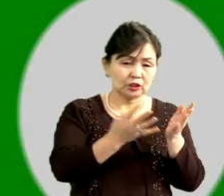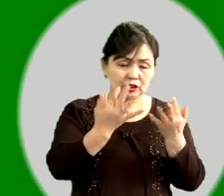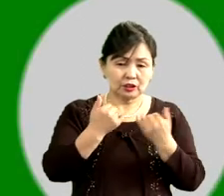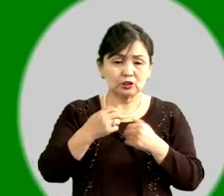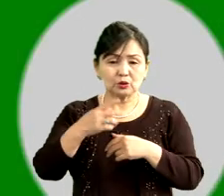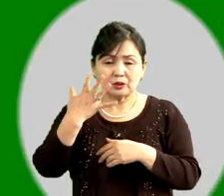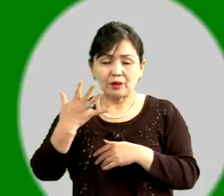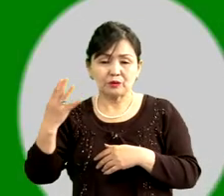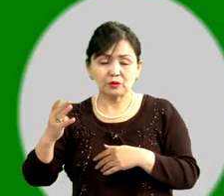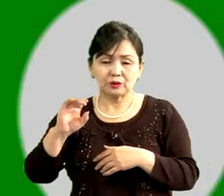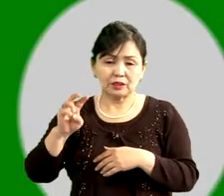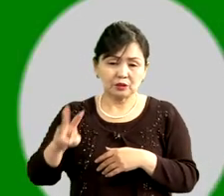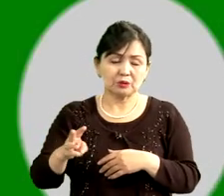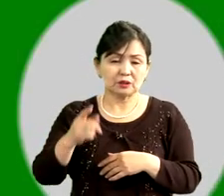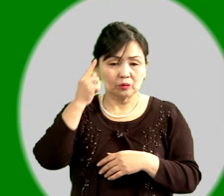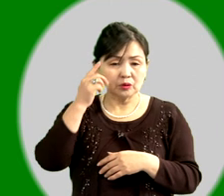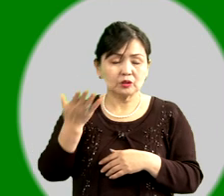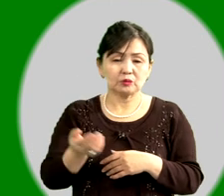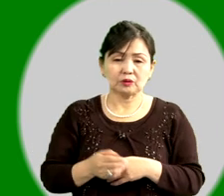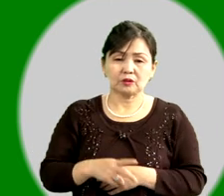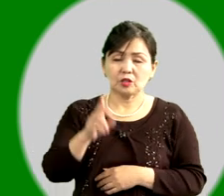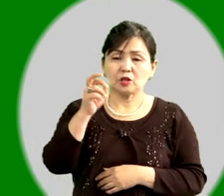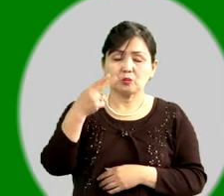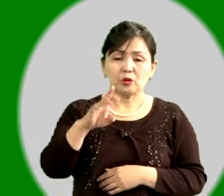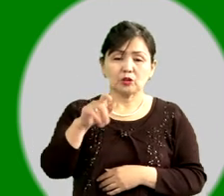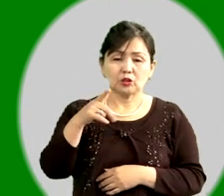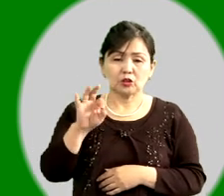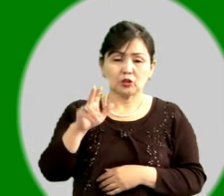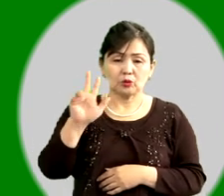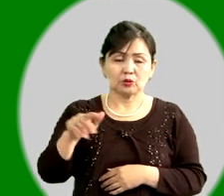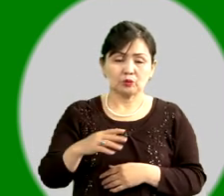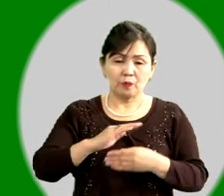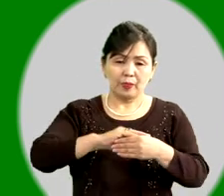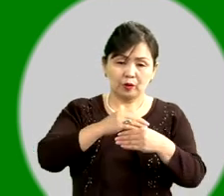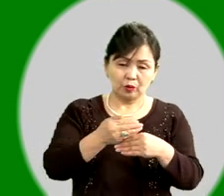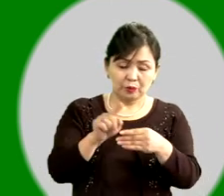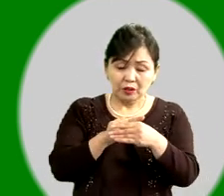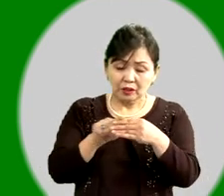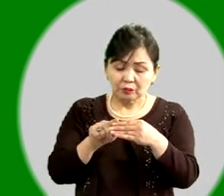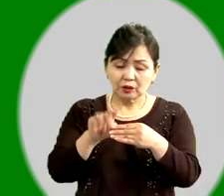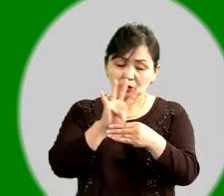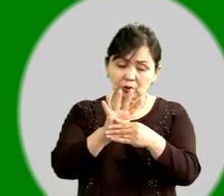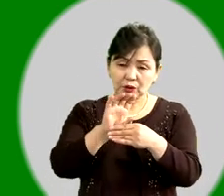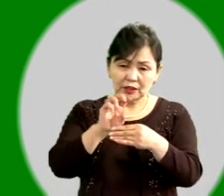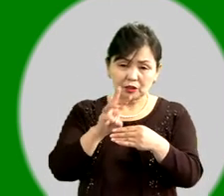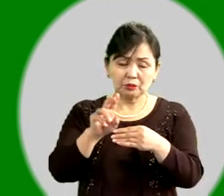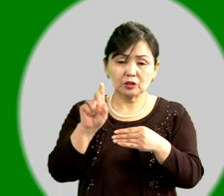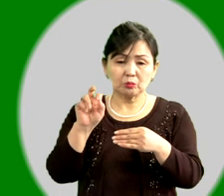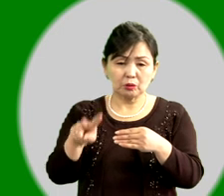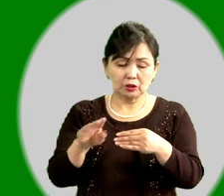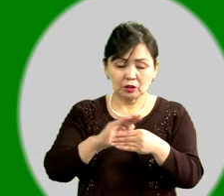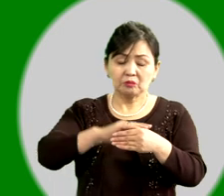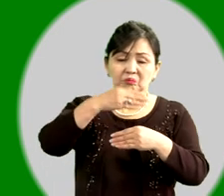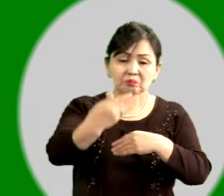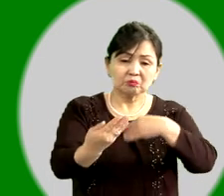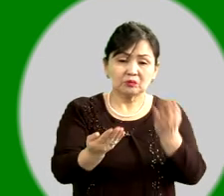За, бодлого 3. Өгүүлбэр өмшиг хүмүүдээ. Кубийн ирмэг 4 см бол